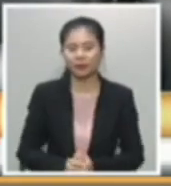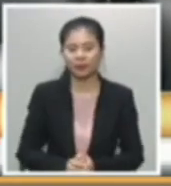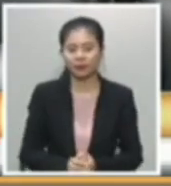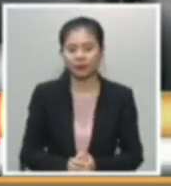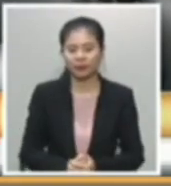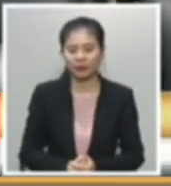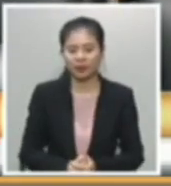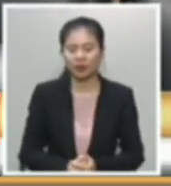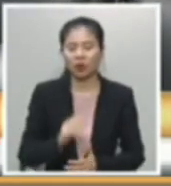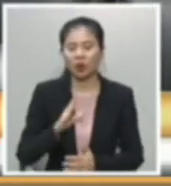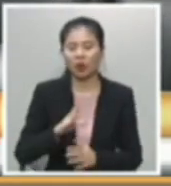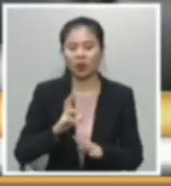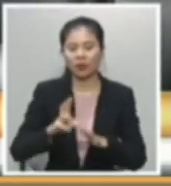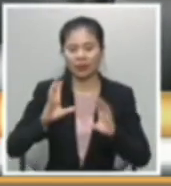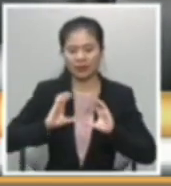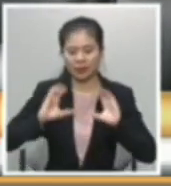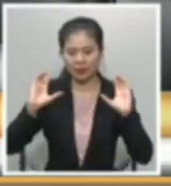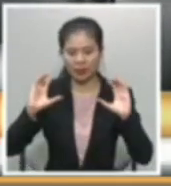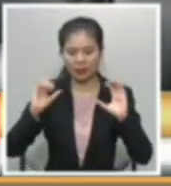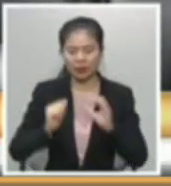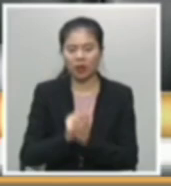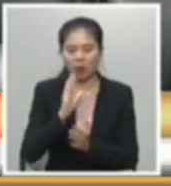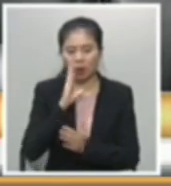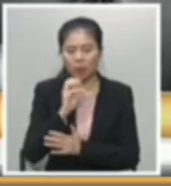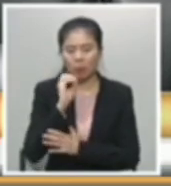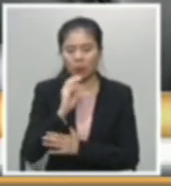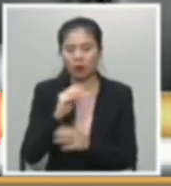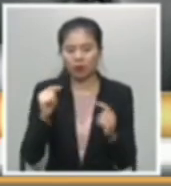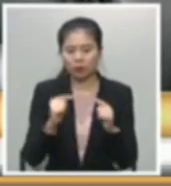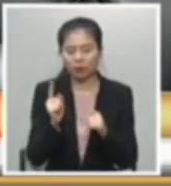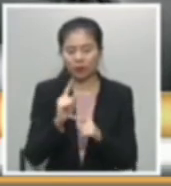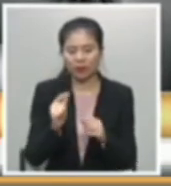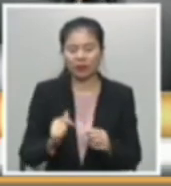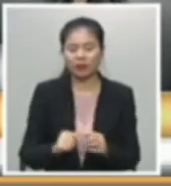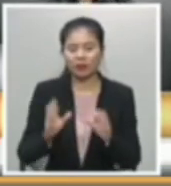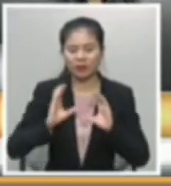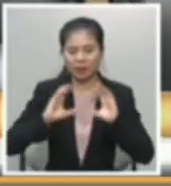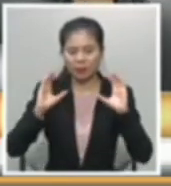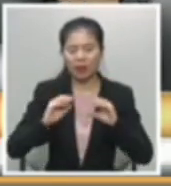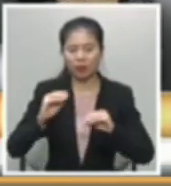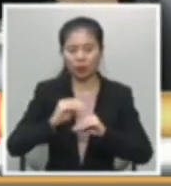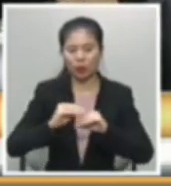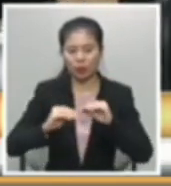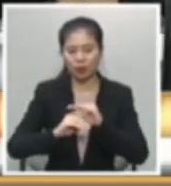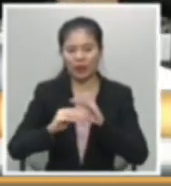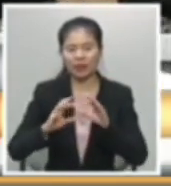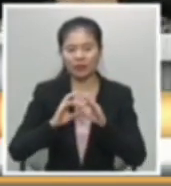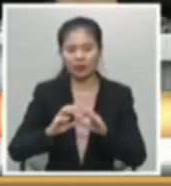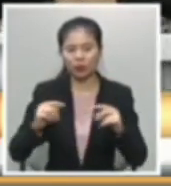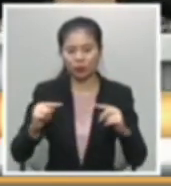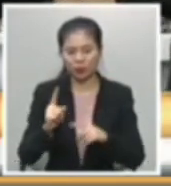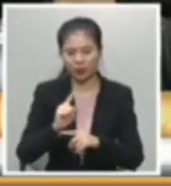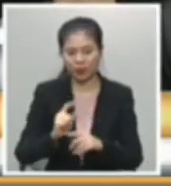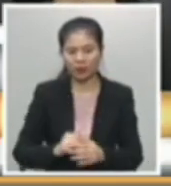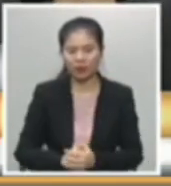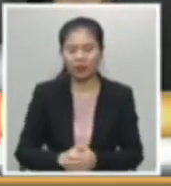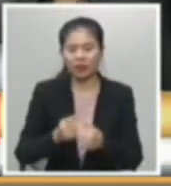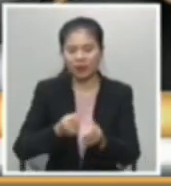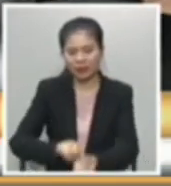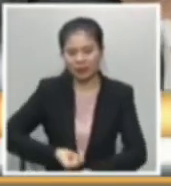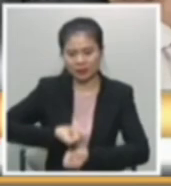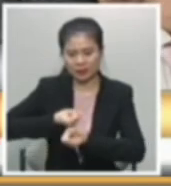ที่เป็นฝั่งรัฐบาลนะครับท่านพูดถึงว่ารัฐบาลมีโครงการที่เกี่ยวกับทั้งเกษ